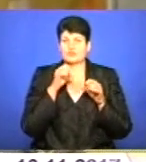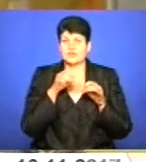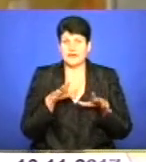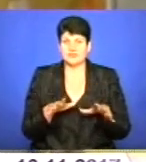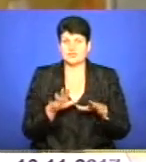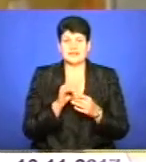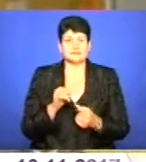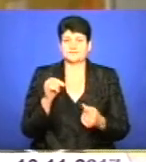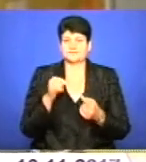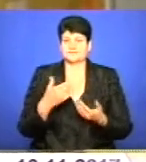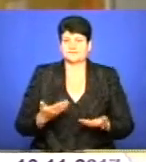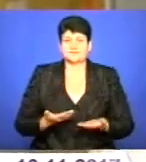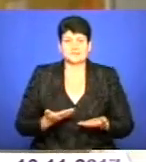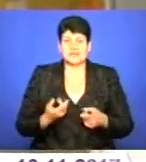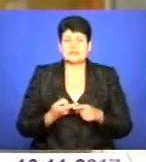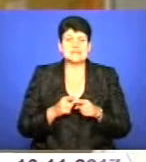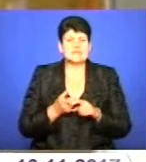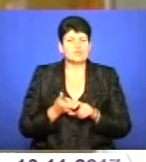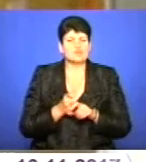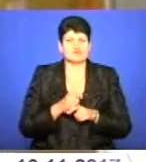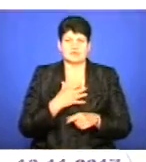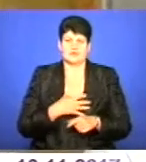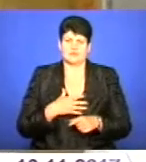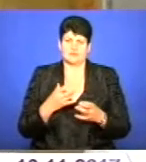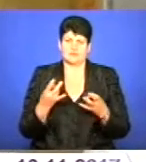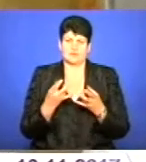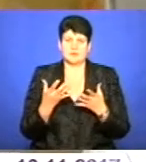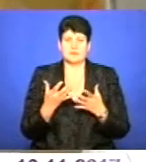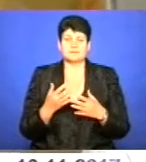несумісні з життям. Це є дуже важливо і вкрай необхідно.